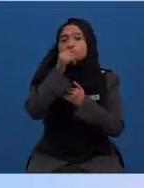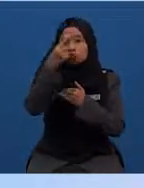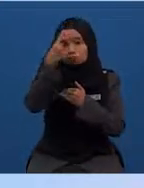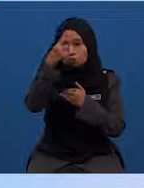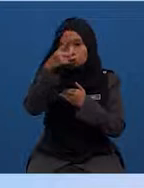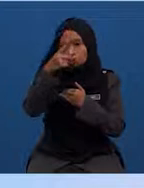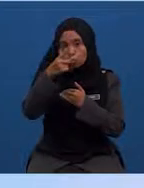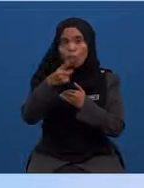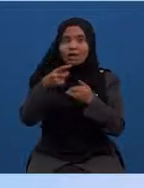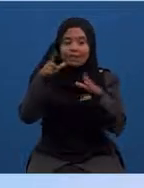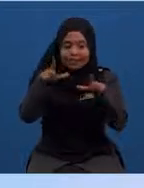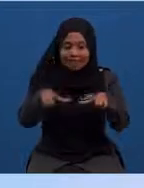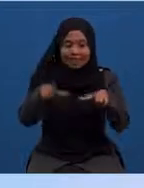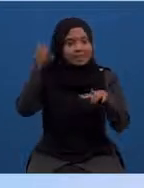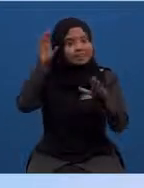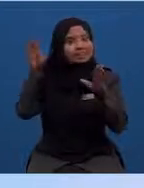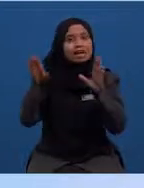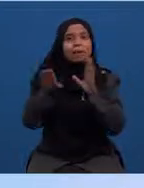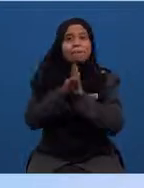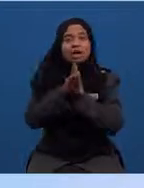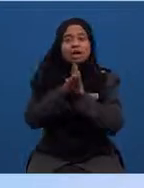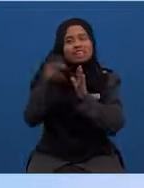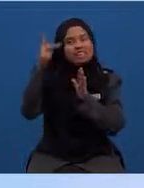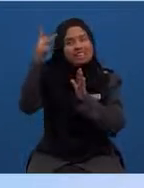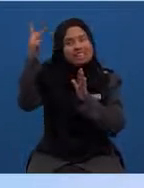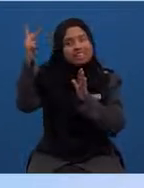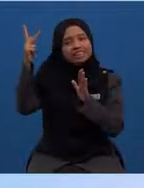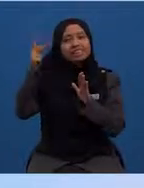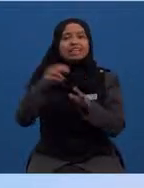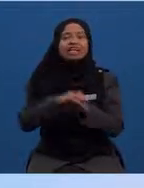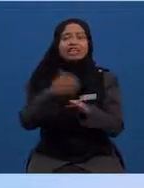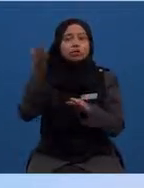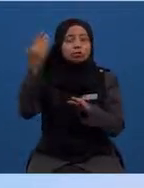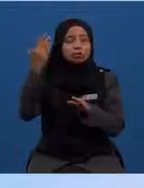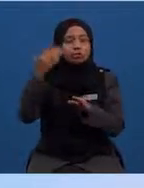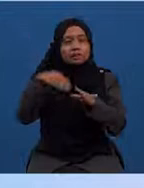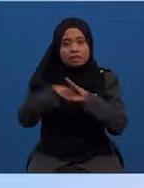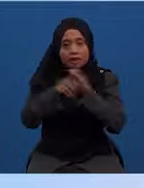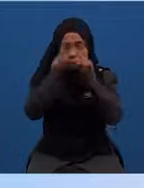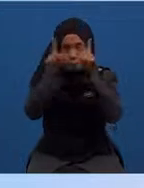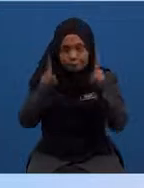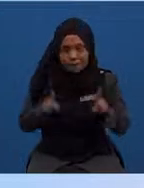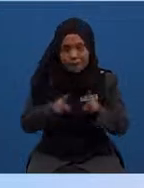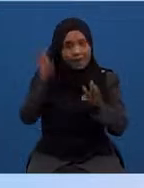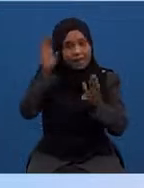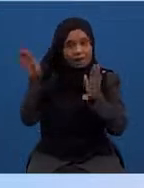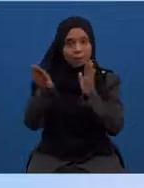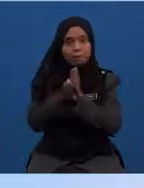untuk mengabadikan kenangan-kenangan dengan kepingan-kepingan gambar di dalam bingkai gambar.